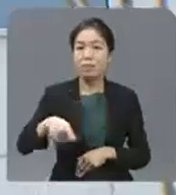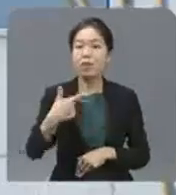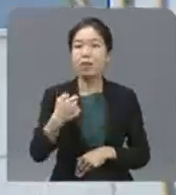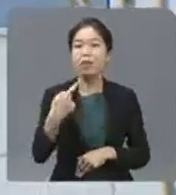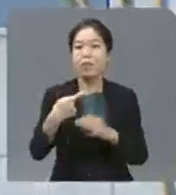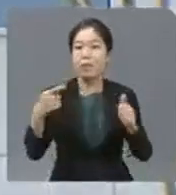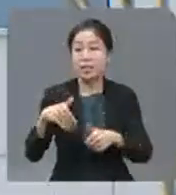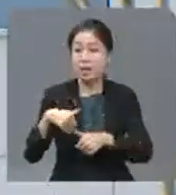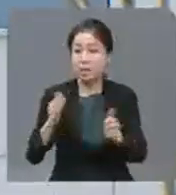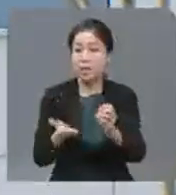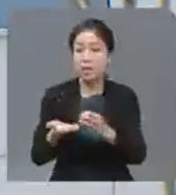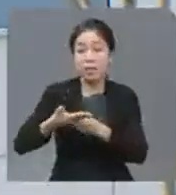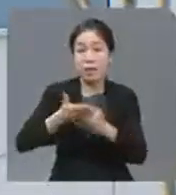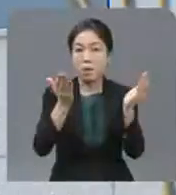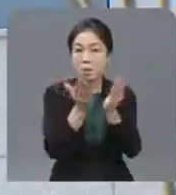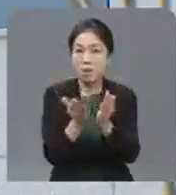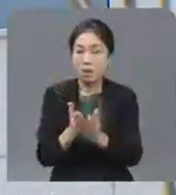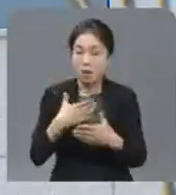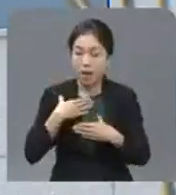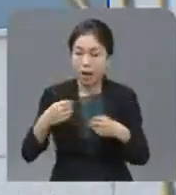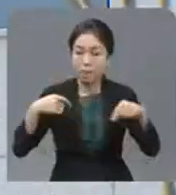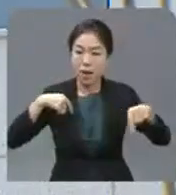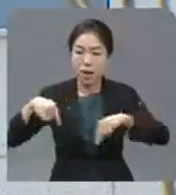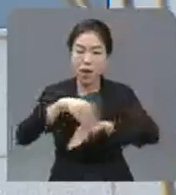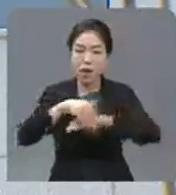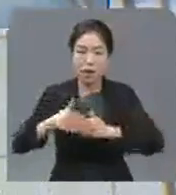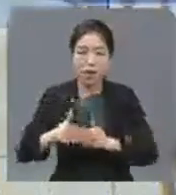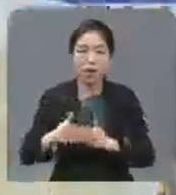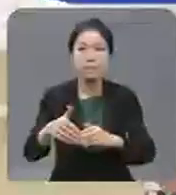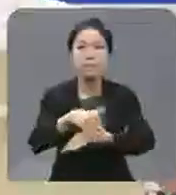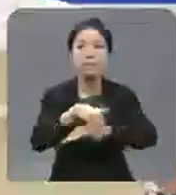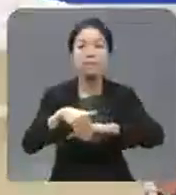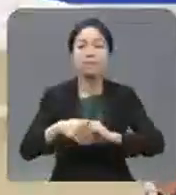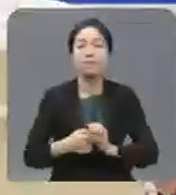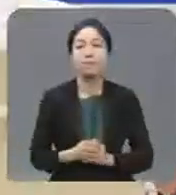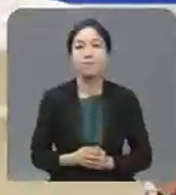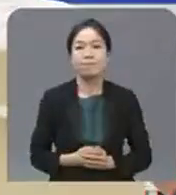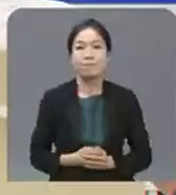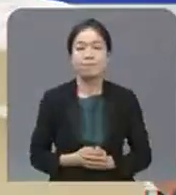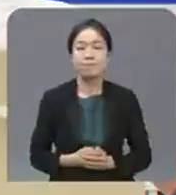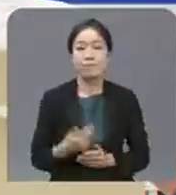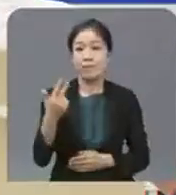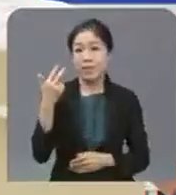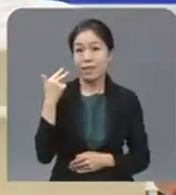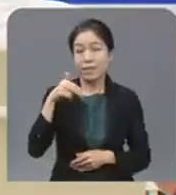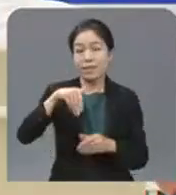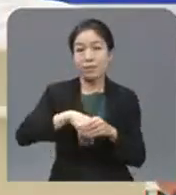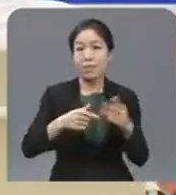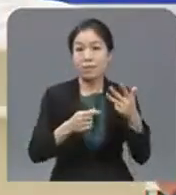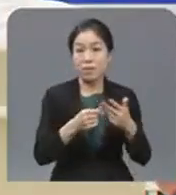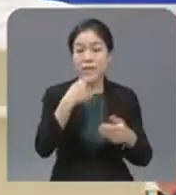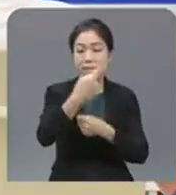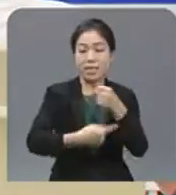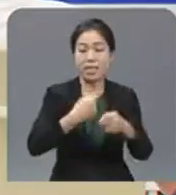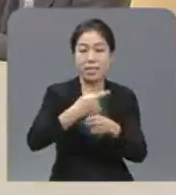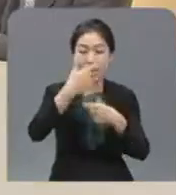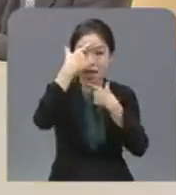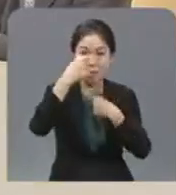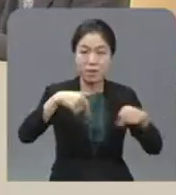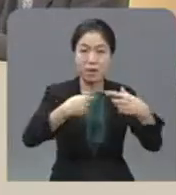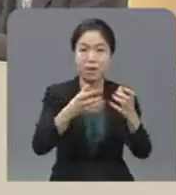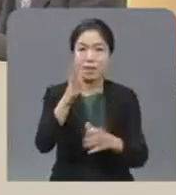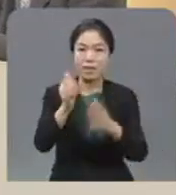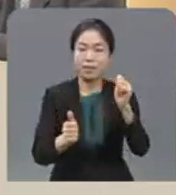명을 배치해 섬 지역 맞춤형 치아의 정책을 펼칠 계획입니다 지난주 민선 8기 1년을 맞아 자치잔치